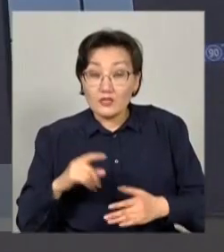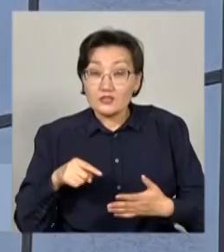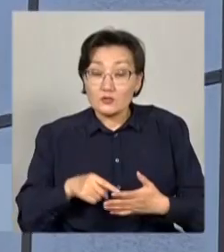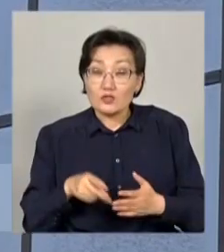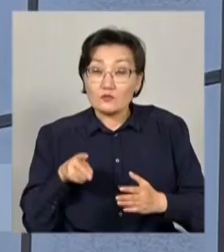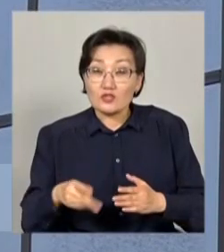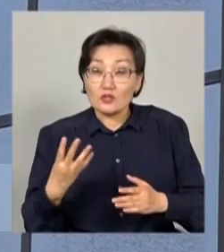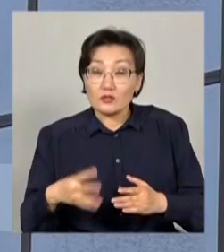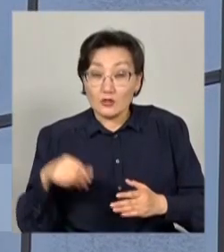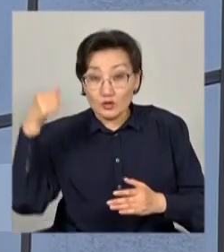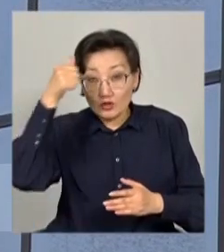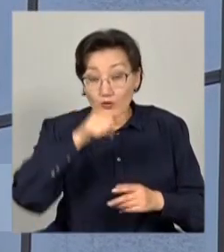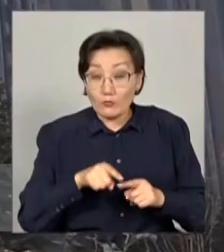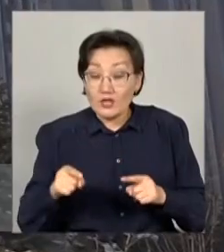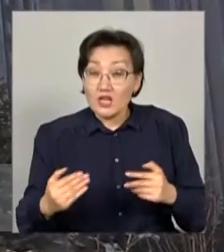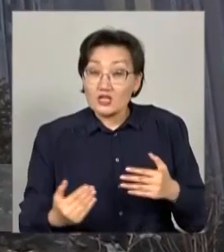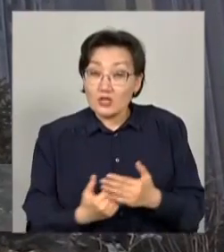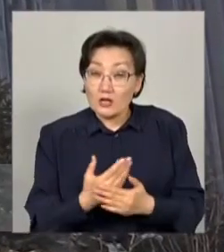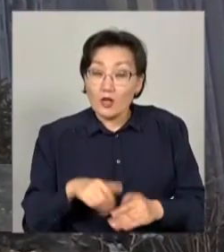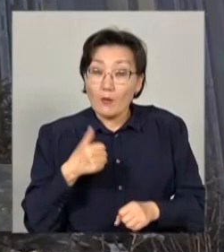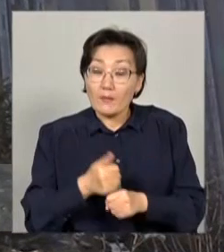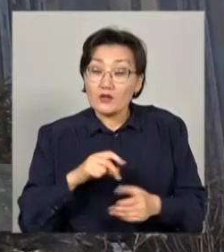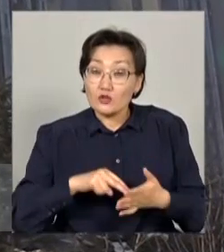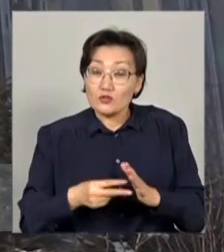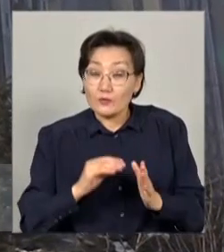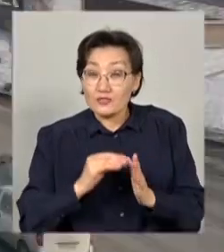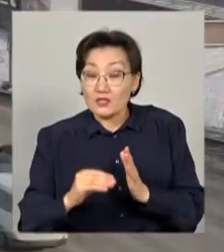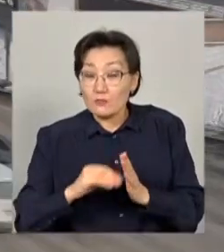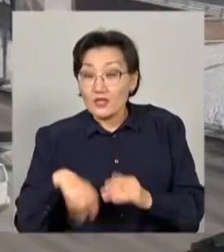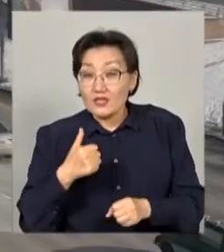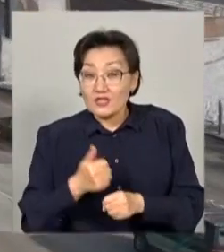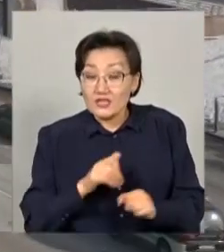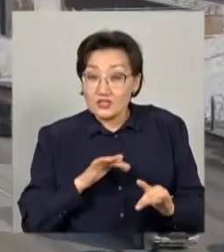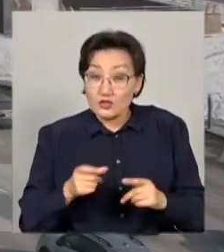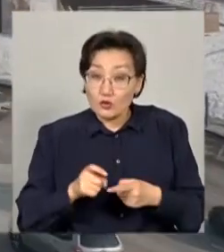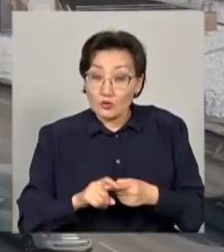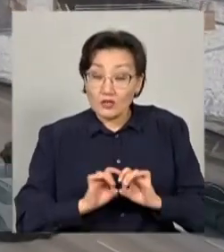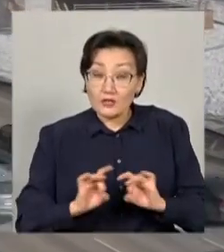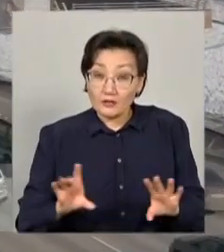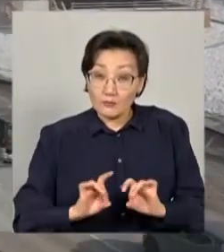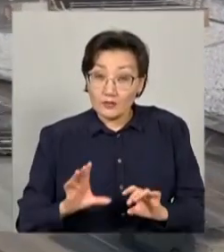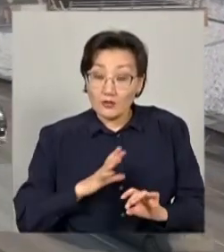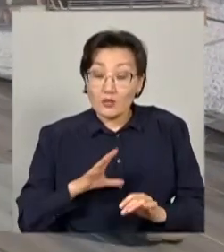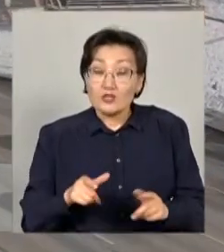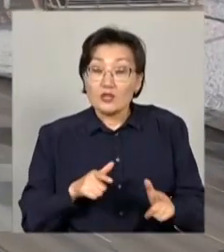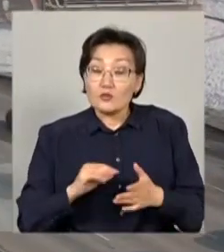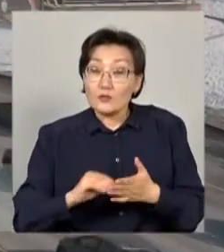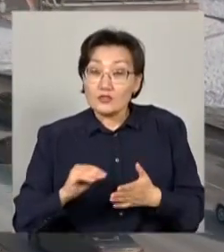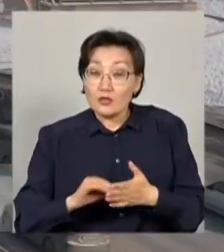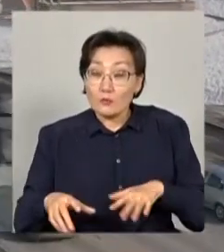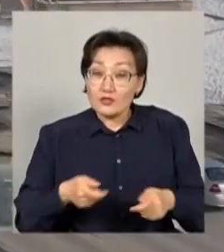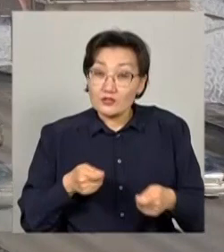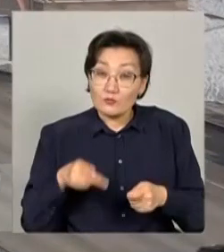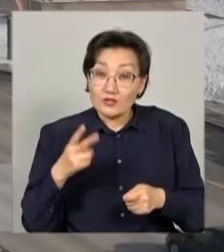қаланың 2040 жылға дейінгі жаңа бас жоспарын әзірлеудің негізгі тәсілдері жөнінде баяндады. Оны дайындау барысында